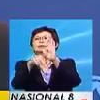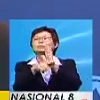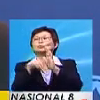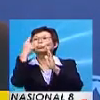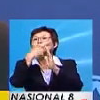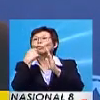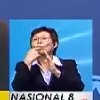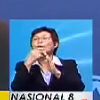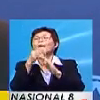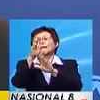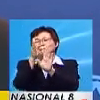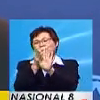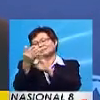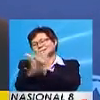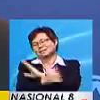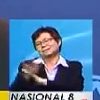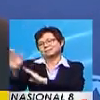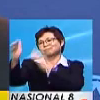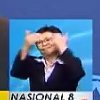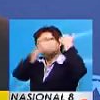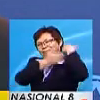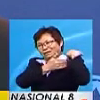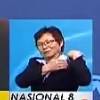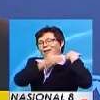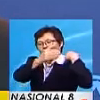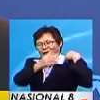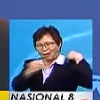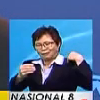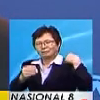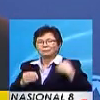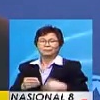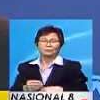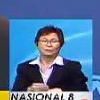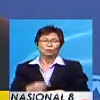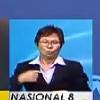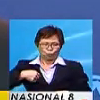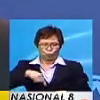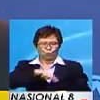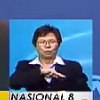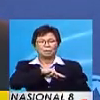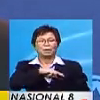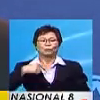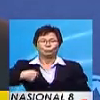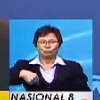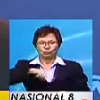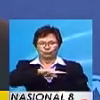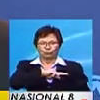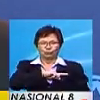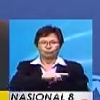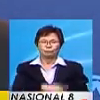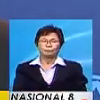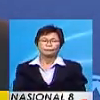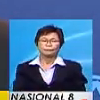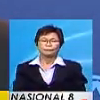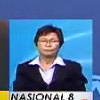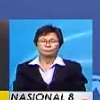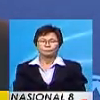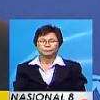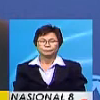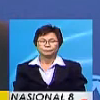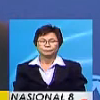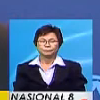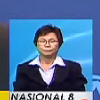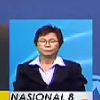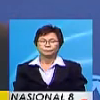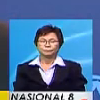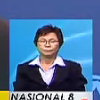jurisdiction of begara Malaysia and when we Embrace and floating